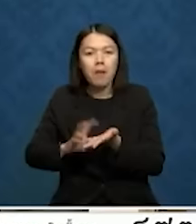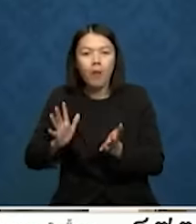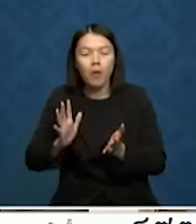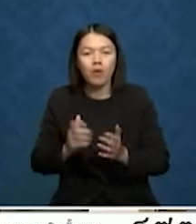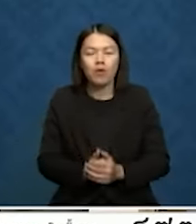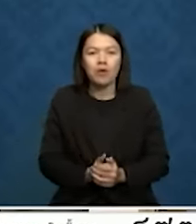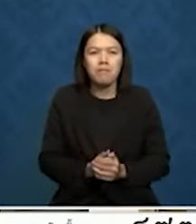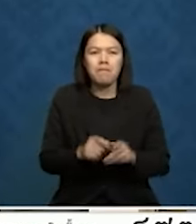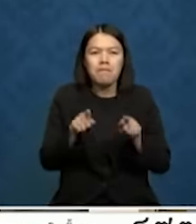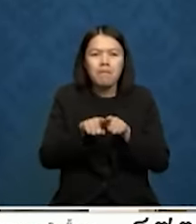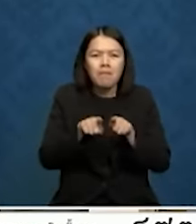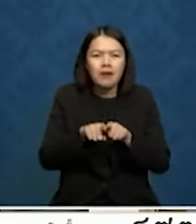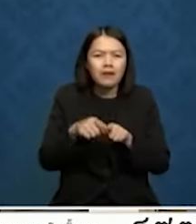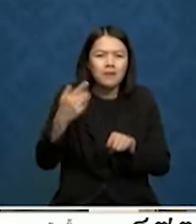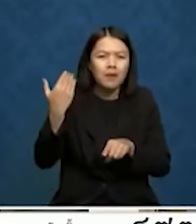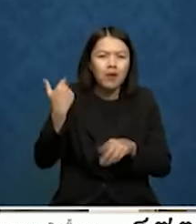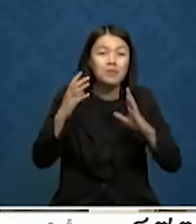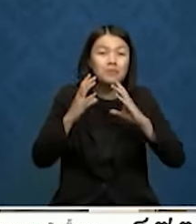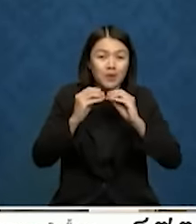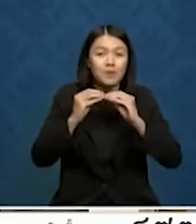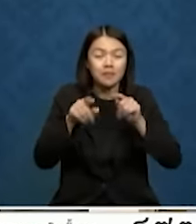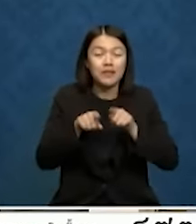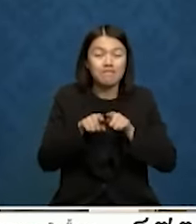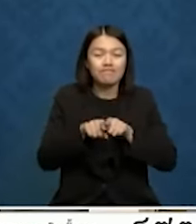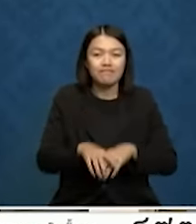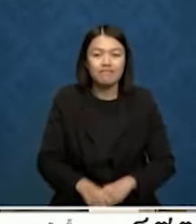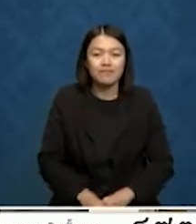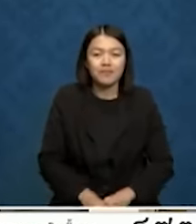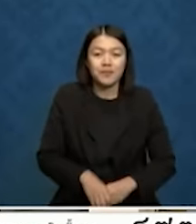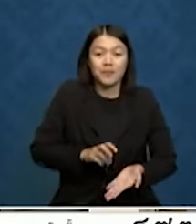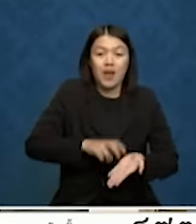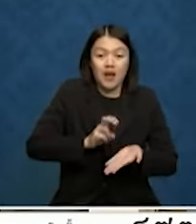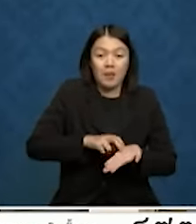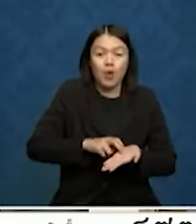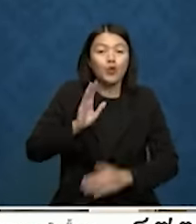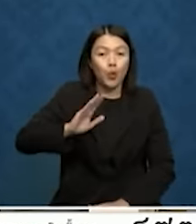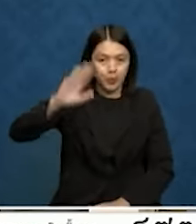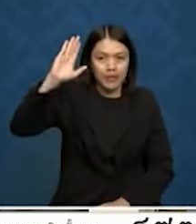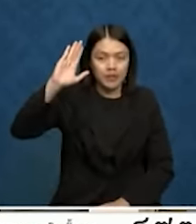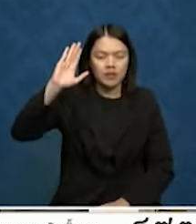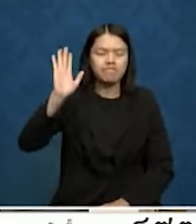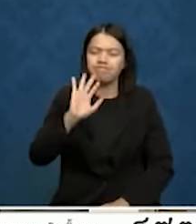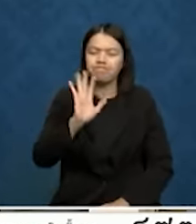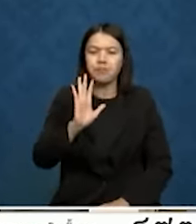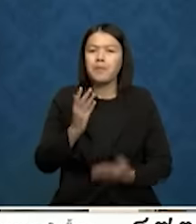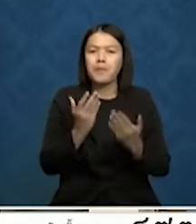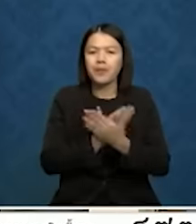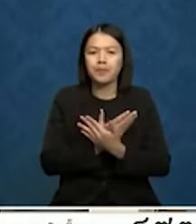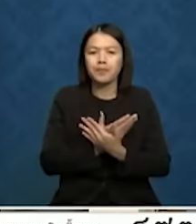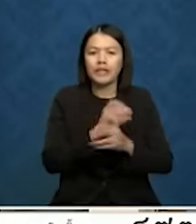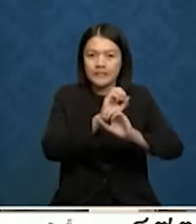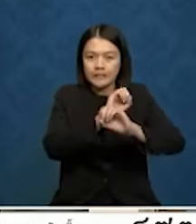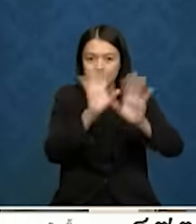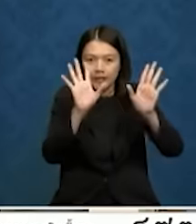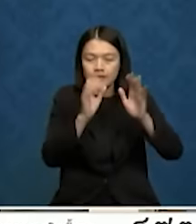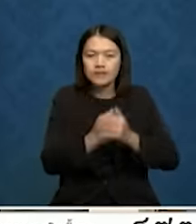ว่าเหมือนกับที่เราปกติการประชุมใช้การรับรองโดยการยกมือแต่ทีนี้เนื่องจากเพื่อความชัดเจ